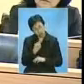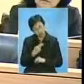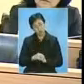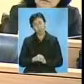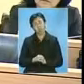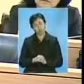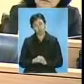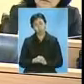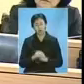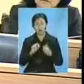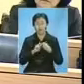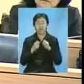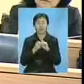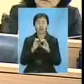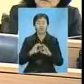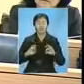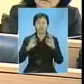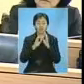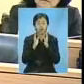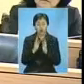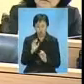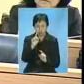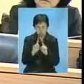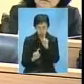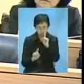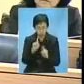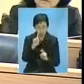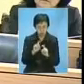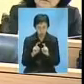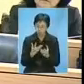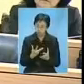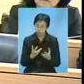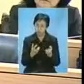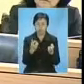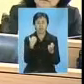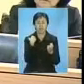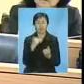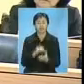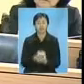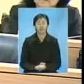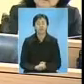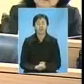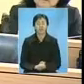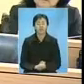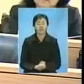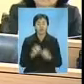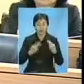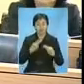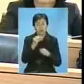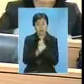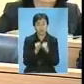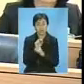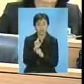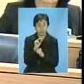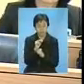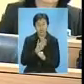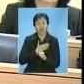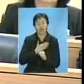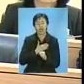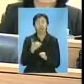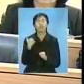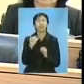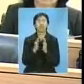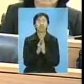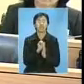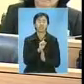แล้วว่ามนุษยชาติสูญเสียไปขนาดไหนหลังจากสงคราม30ปีเราเกิดศาสนาใหม่ขึ้น